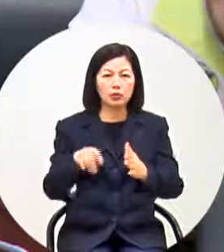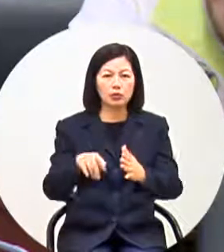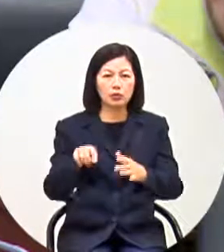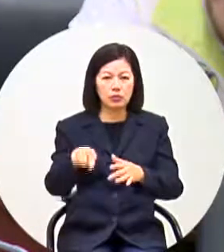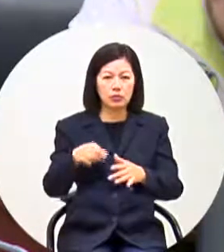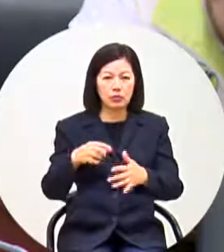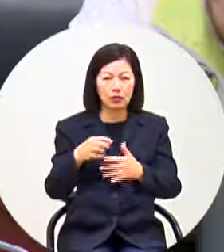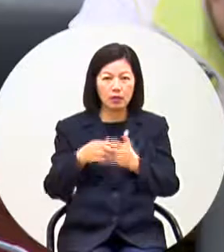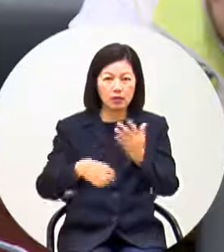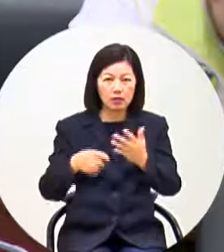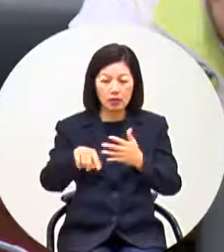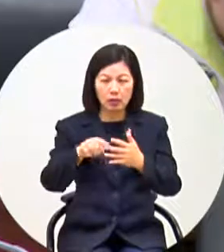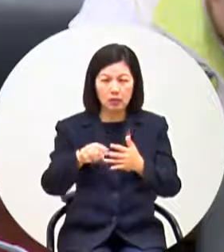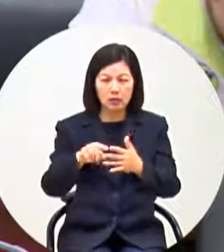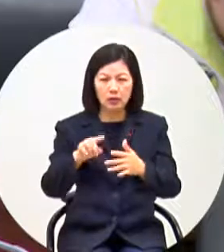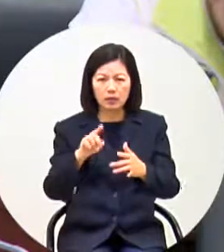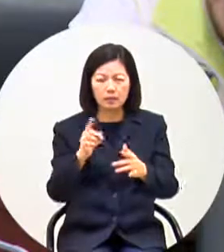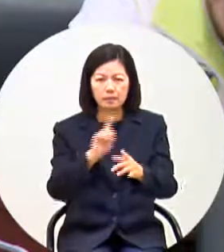是要戴口罩了哈。